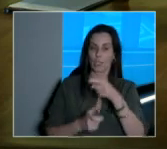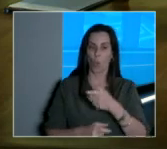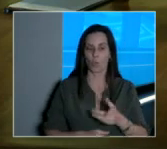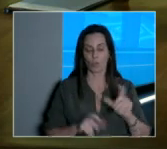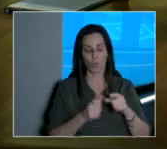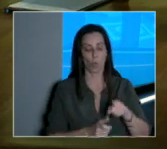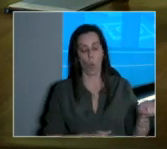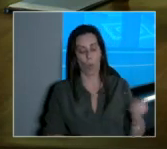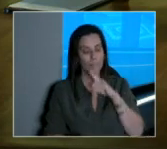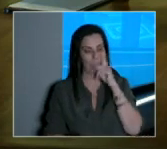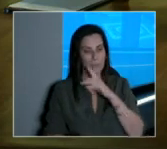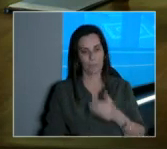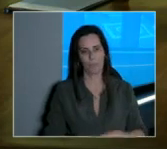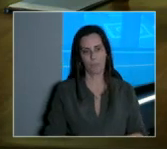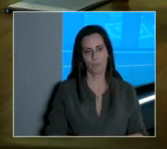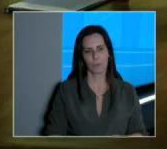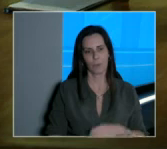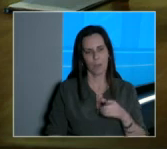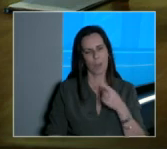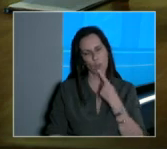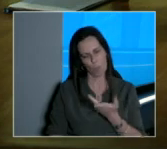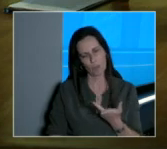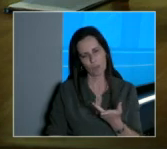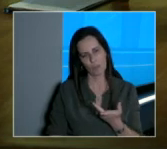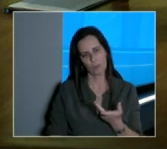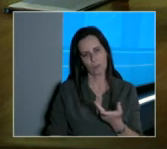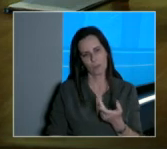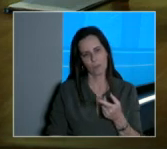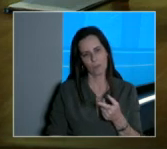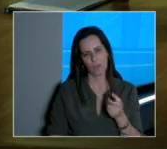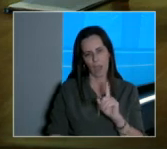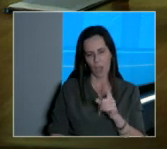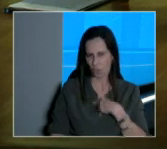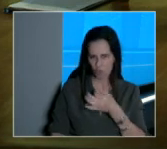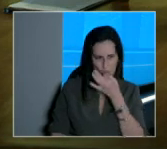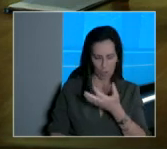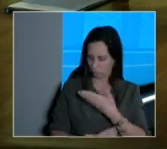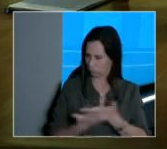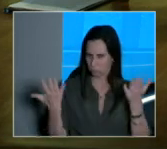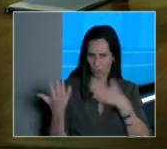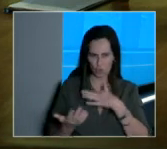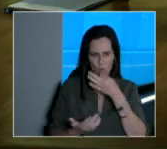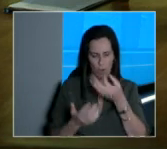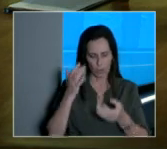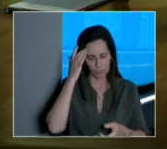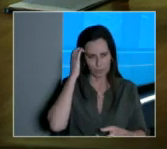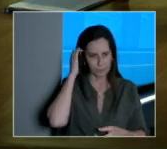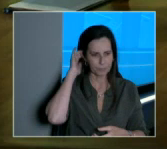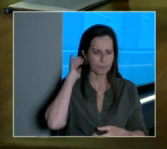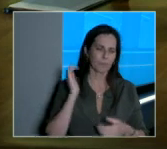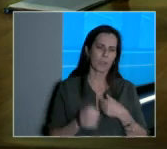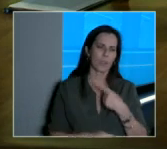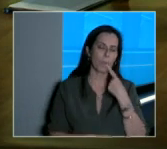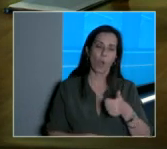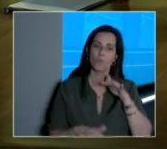ושכל החוק זה פרסונלי. אבל הרמיזות האלה עוד פעם, הן מגיעות מתוך איזושהי נקודה ש... לא רמיזות, אני שואלת כי זה מה ש... אז אני, קודם כל, אני